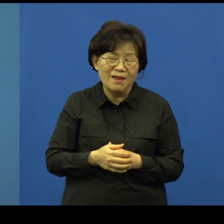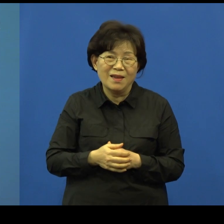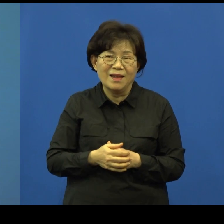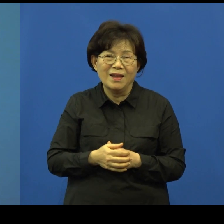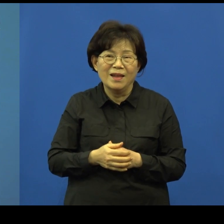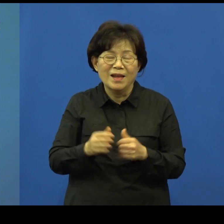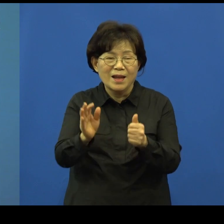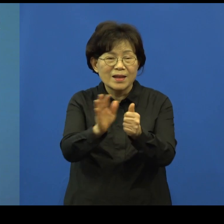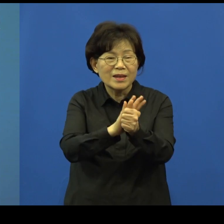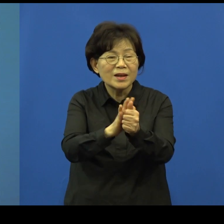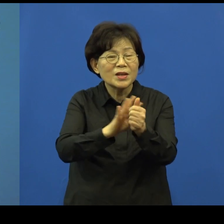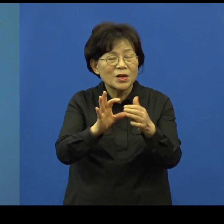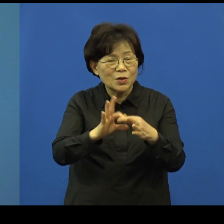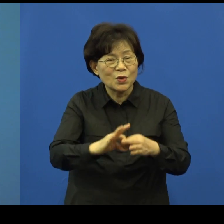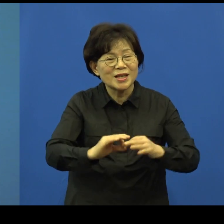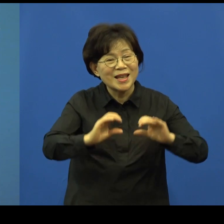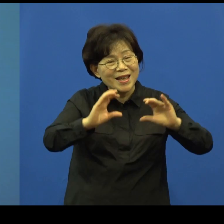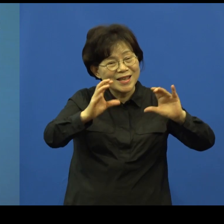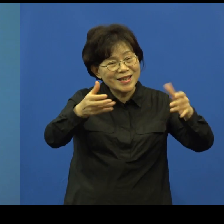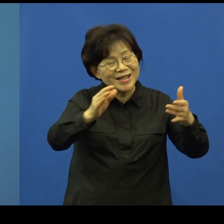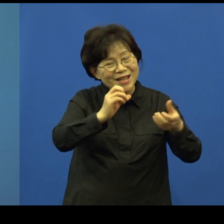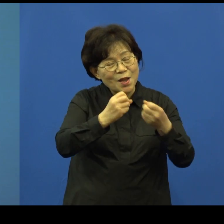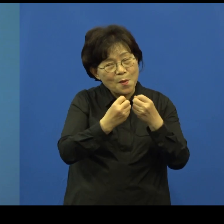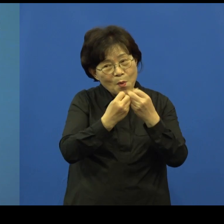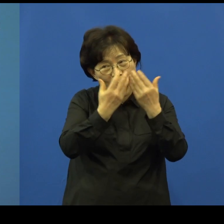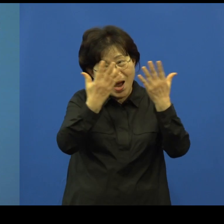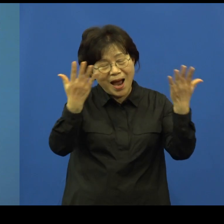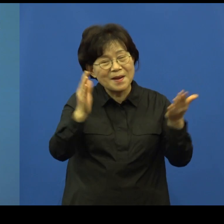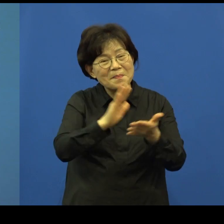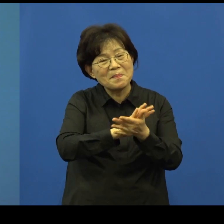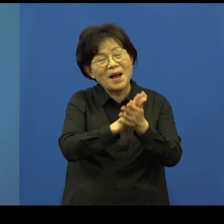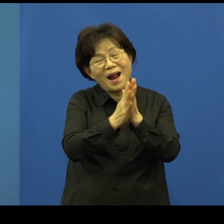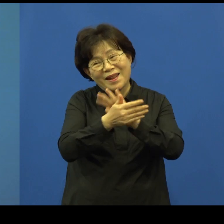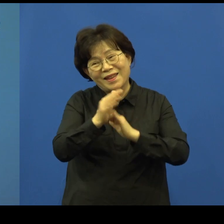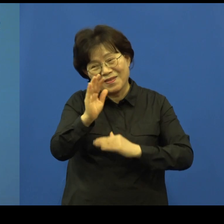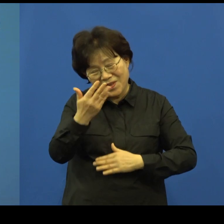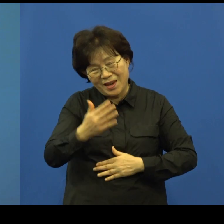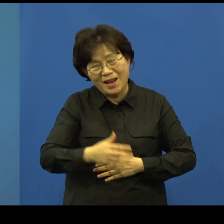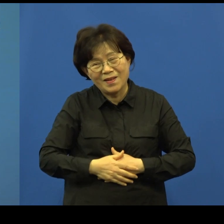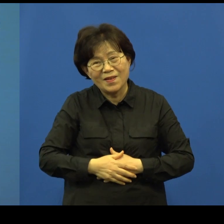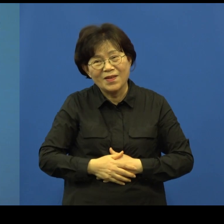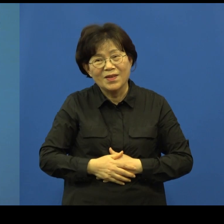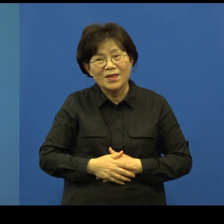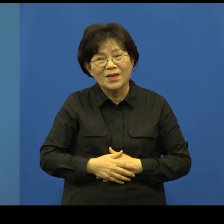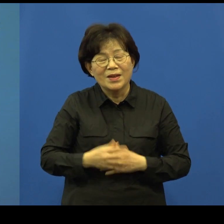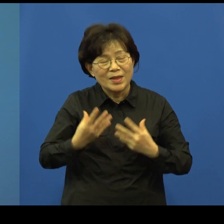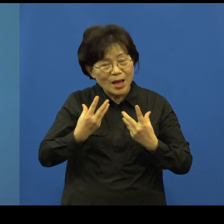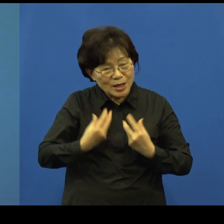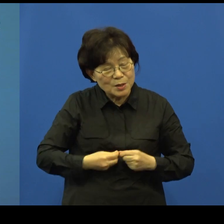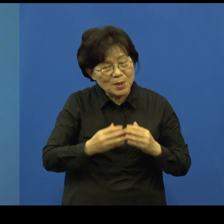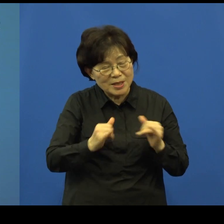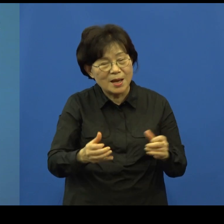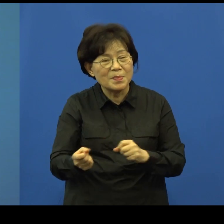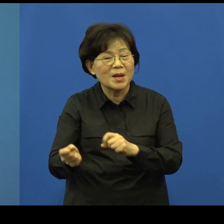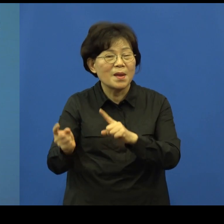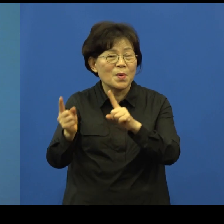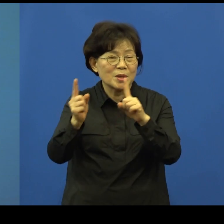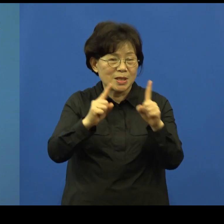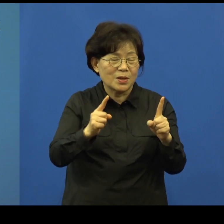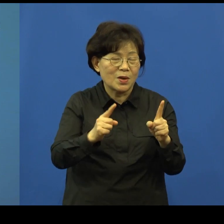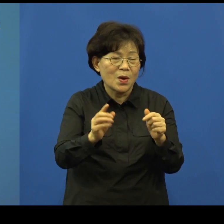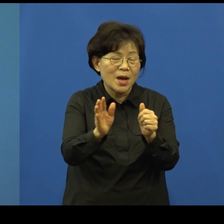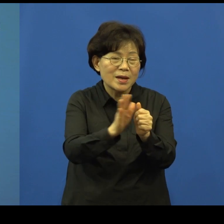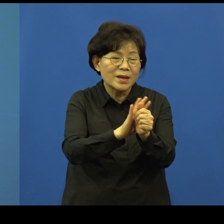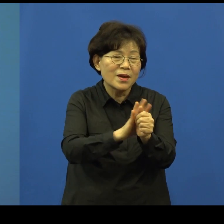이 격려를 통해서 세상이 이제 밝아지는, 관계가 회복되고 거리를 좁혀주고 낙심한 영혼을 일으키고, 이 격려의